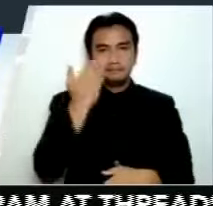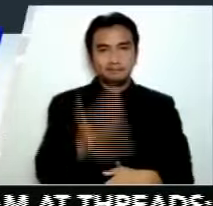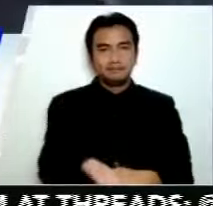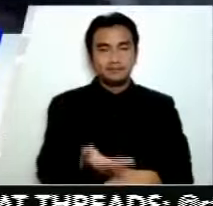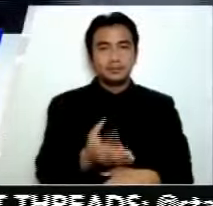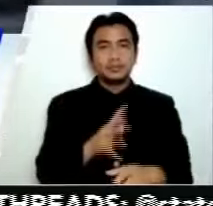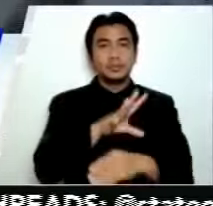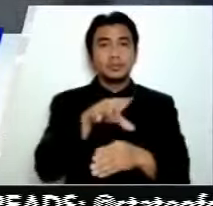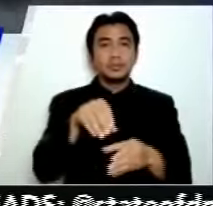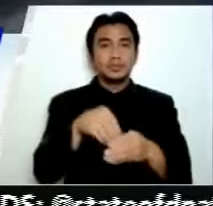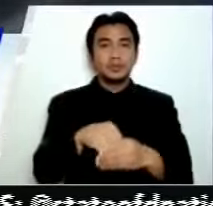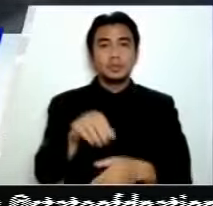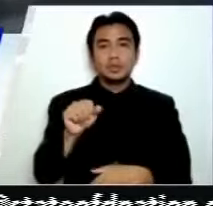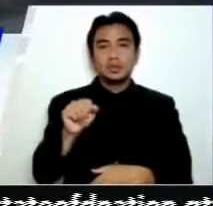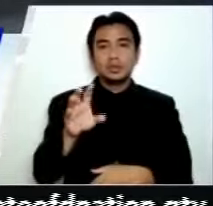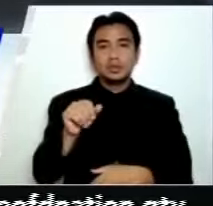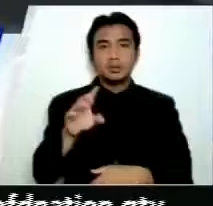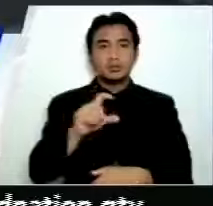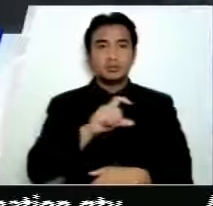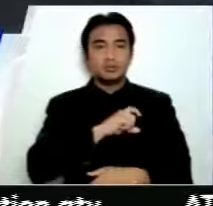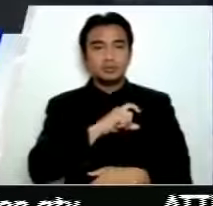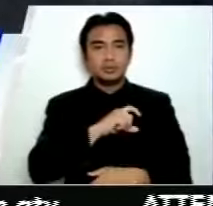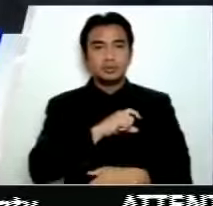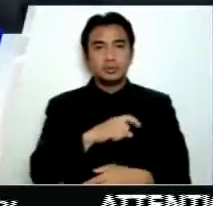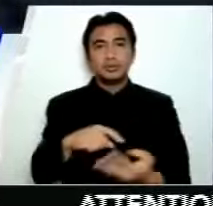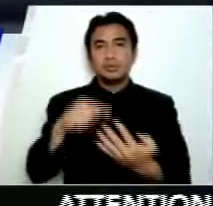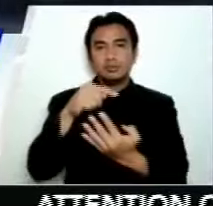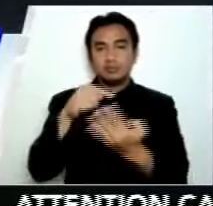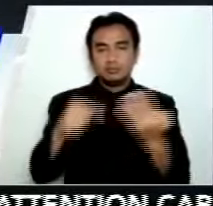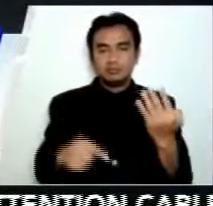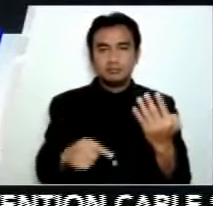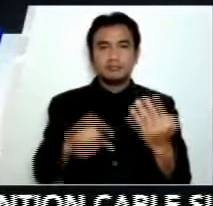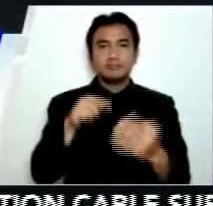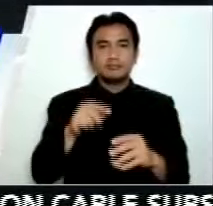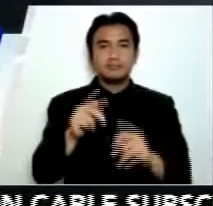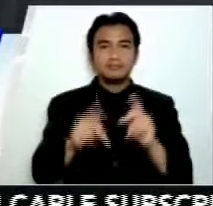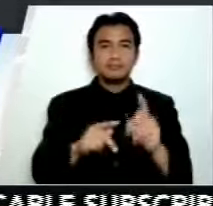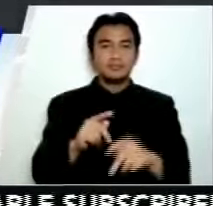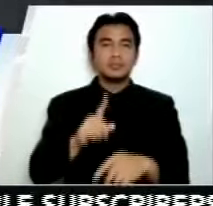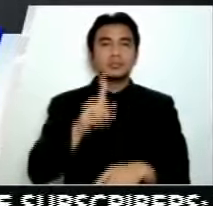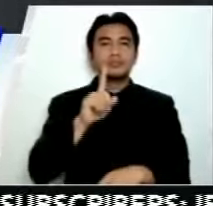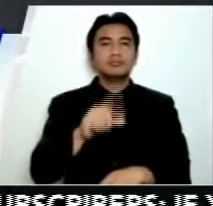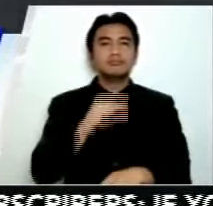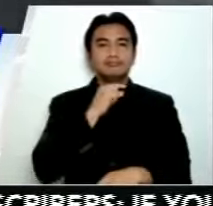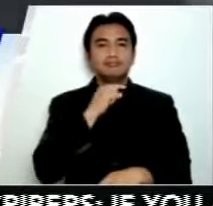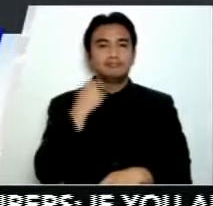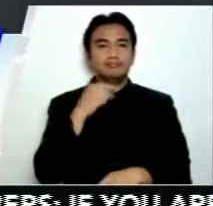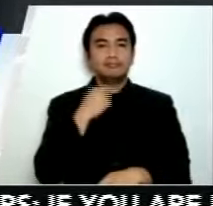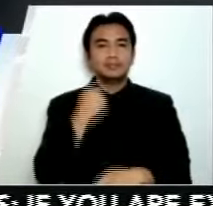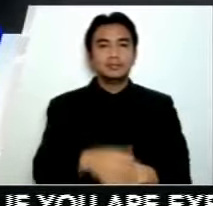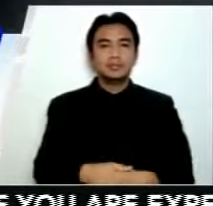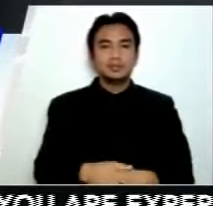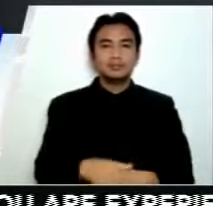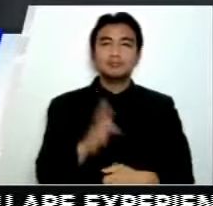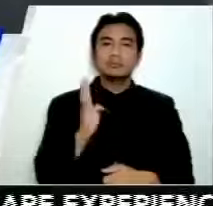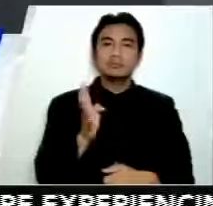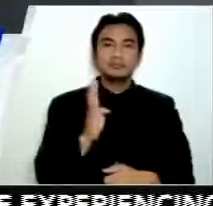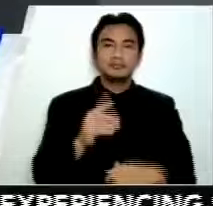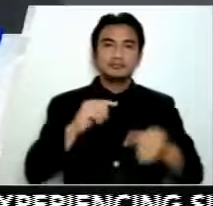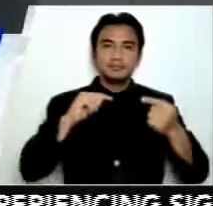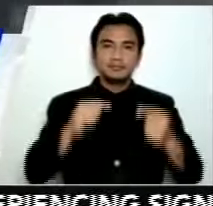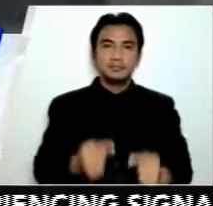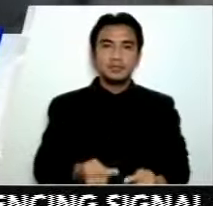15 pulis apat na sibilyan at isang pari mahigit apat na po ang sugatan napatay rin ang hindi